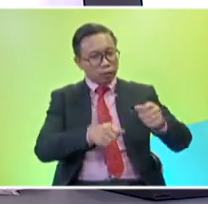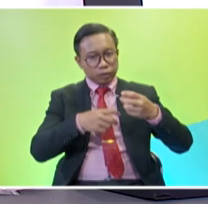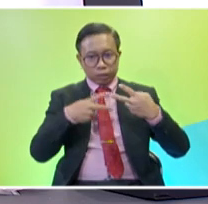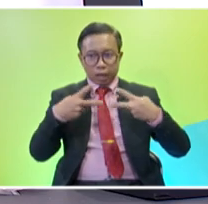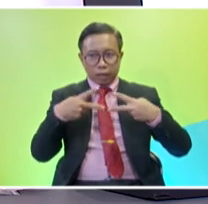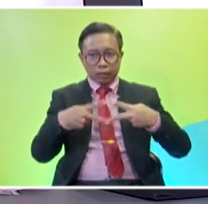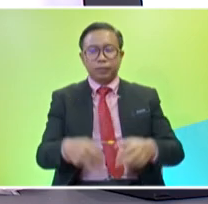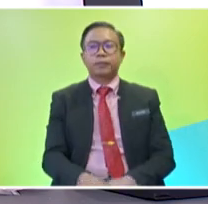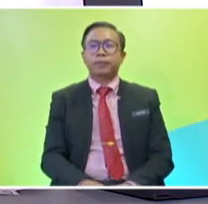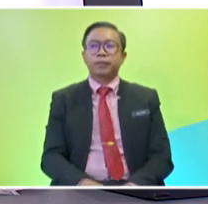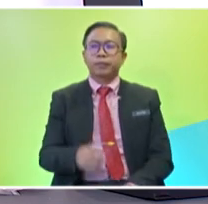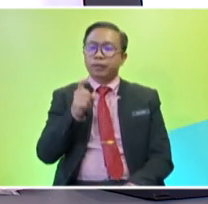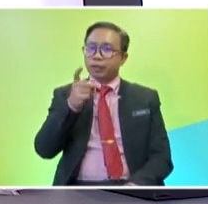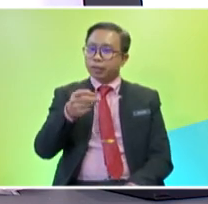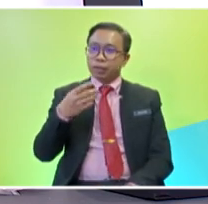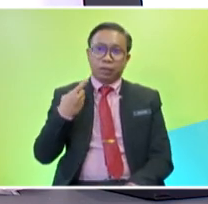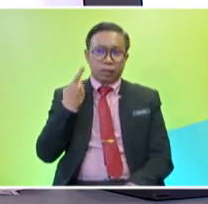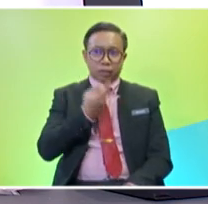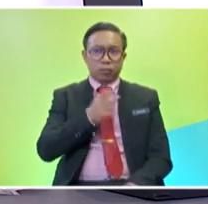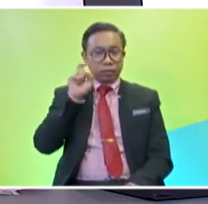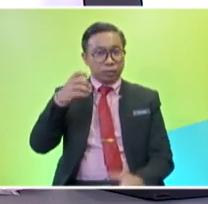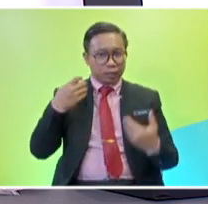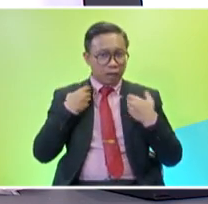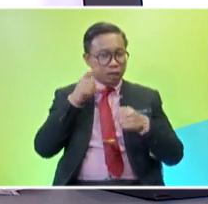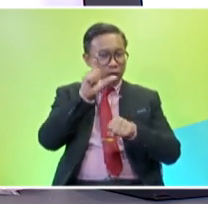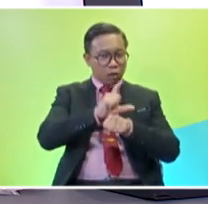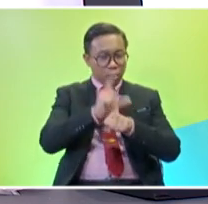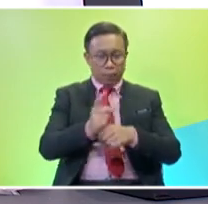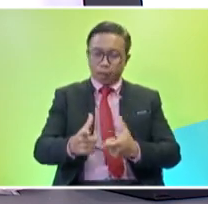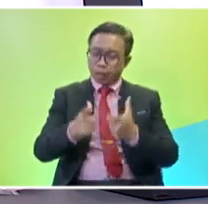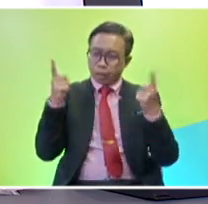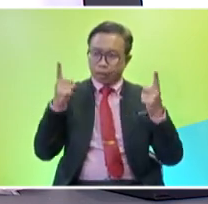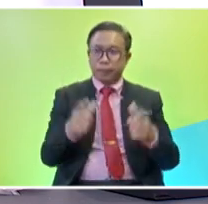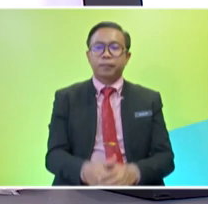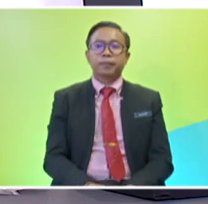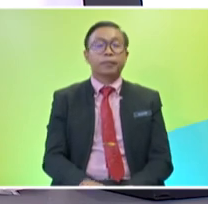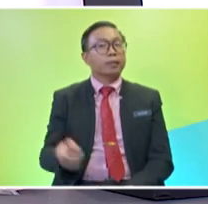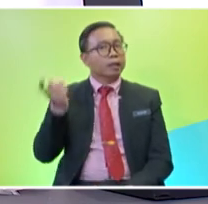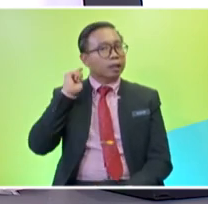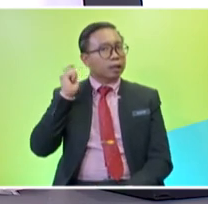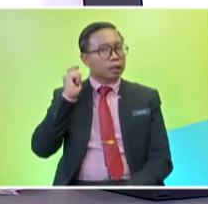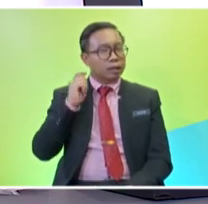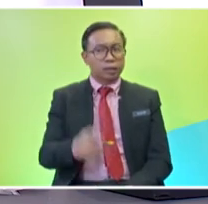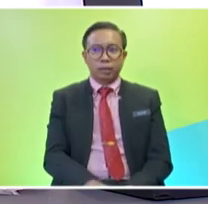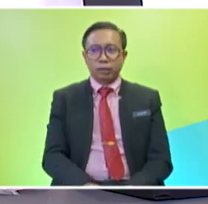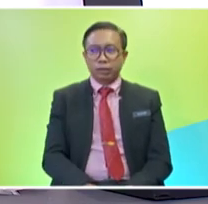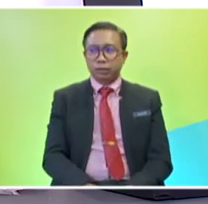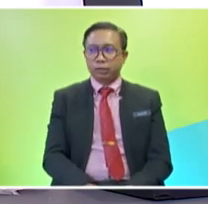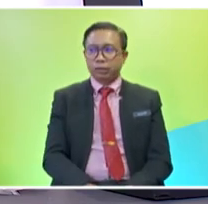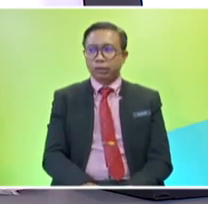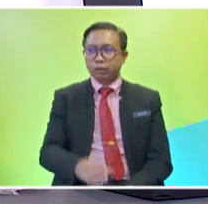ah jadi Dikenal dua logam yang berlainan nah yang tadi yang kita kata